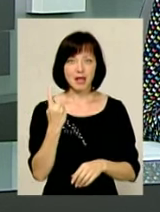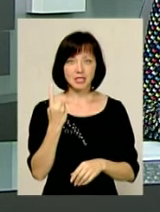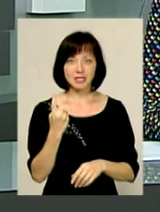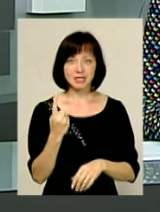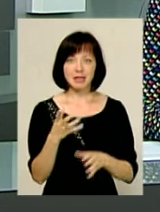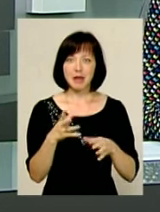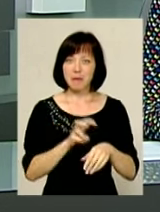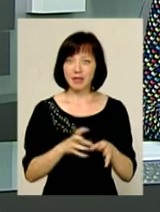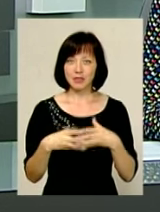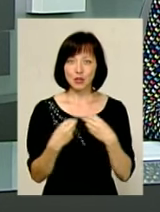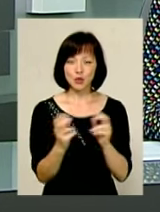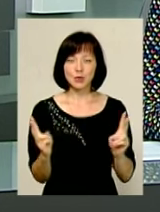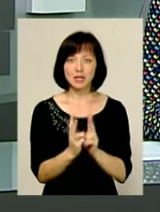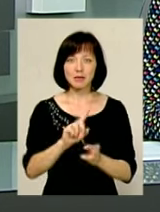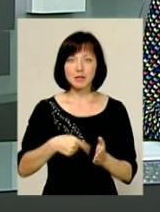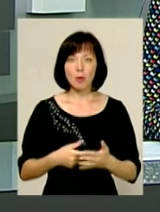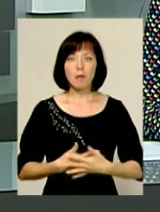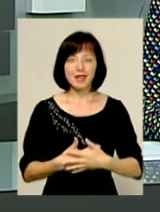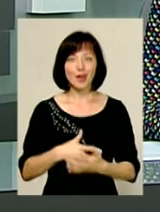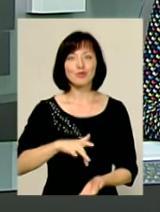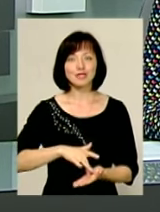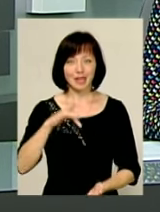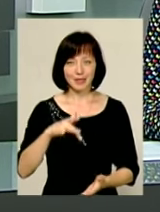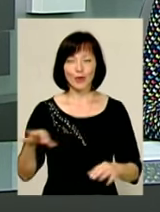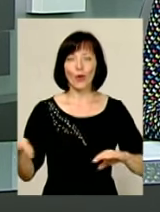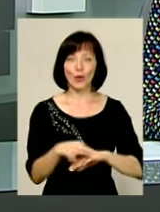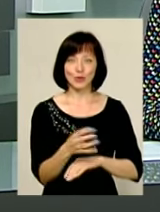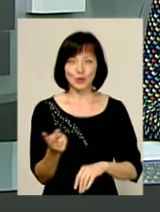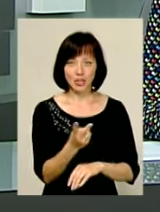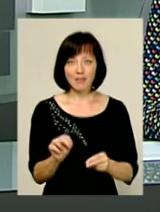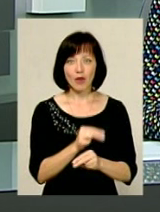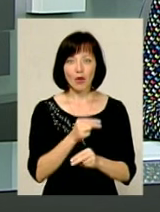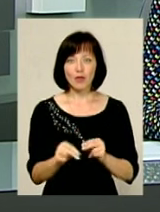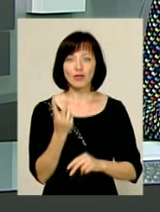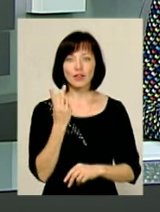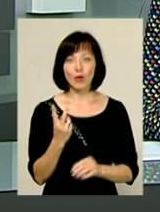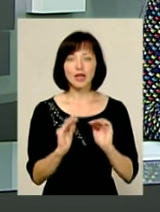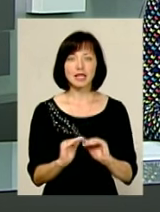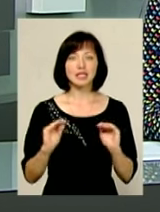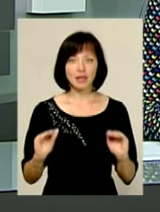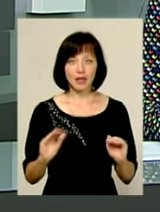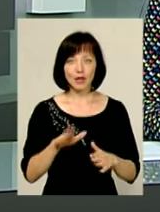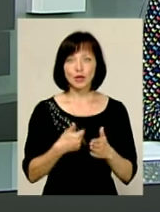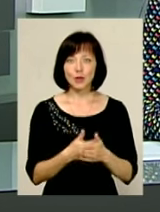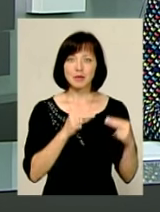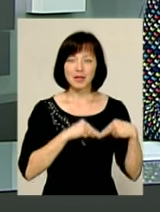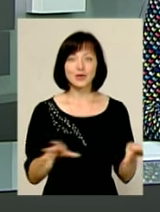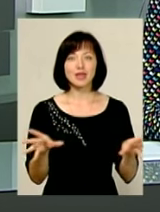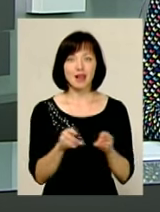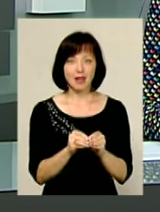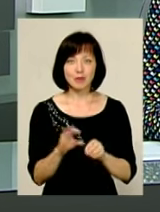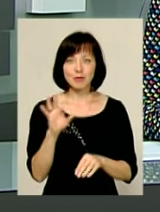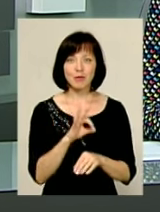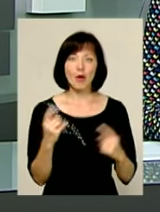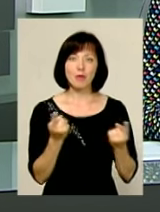у родині. Вони зустрілися у міському перинатальному центрі, одружилися, виховують вже двох дітей та досі працюють разом. Про